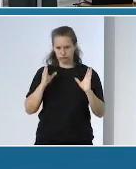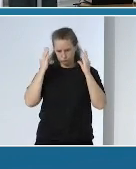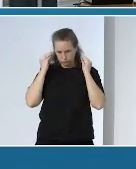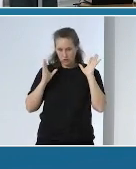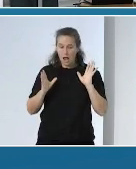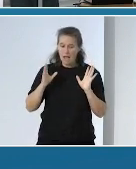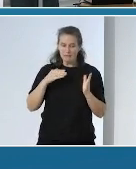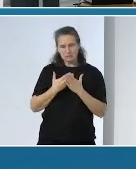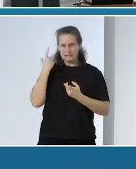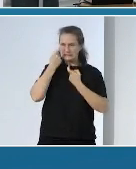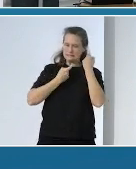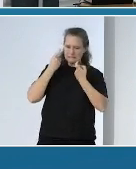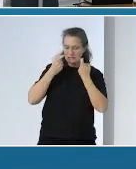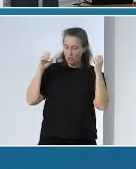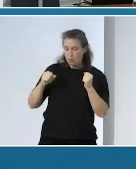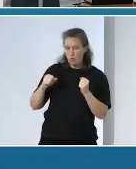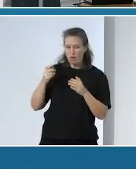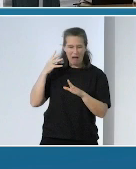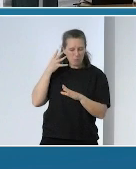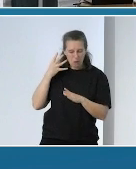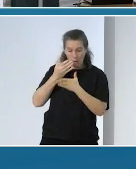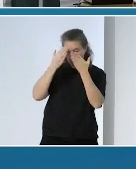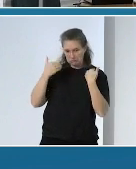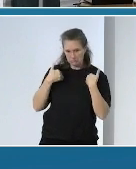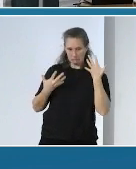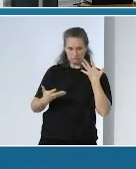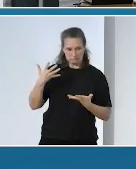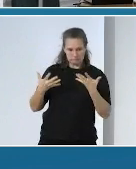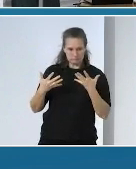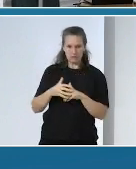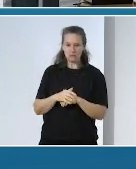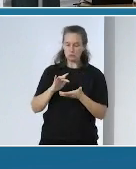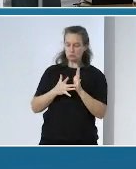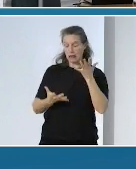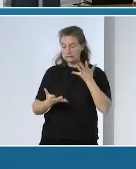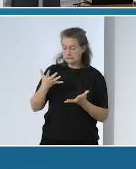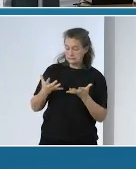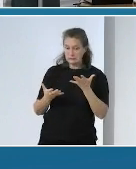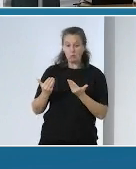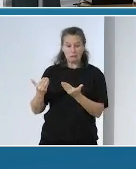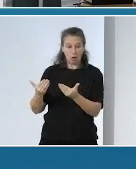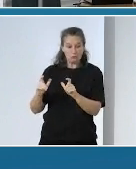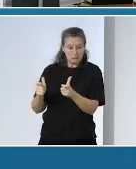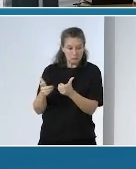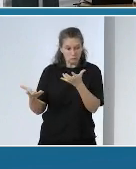Donc du coup, on ne sait pas si on va pouvoir, par exemple, implanter Émilie. Donc tout le monde est un peu dans l'attente.